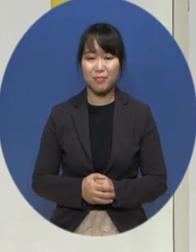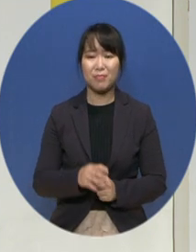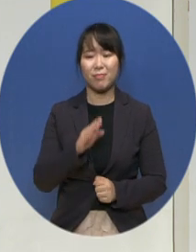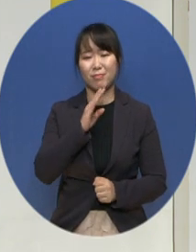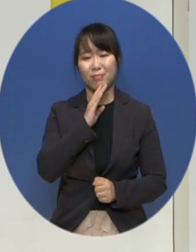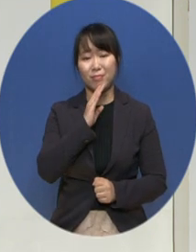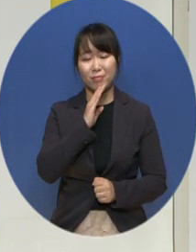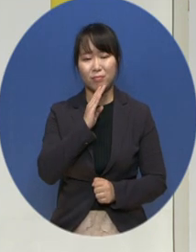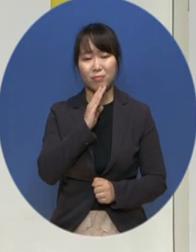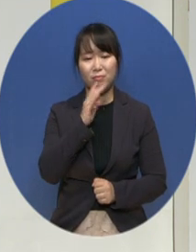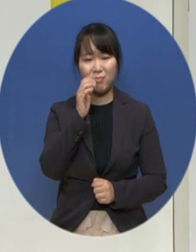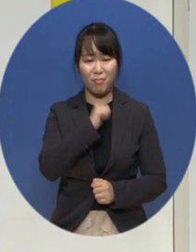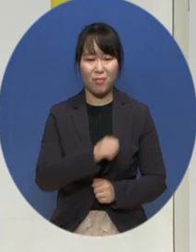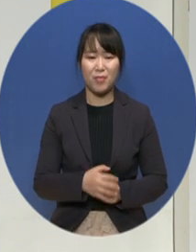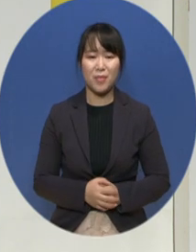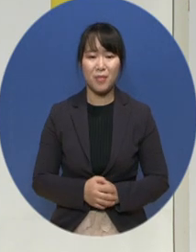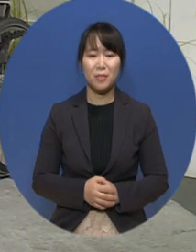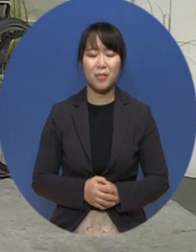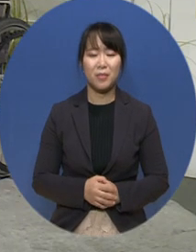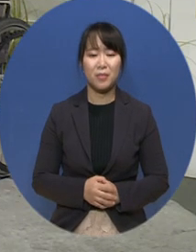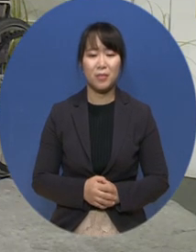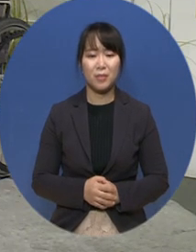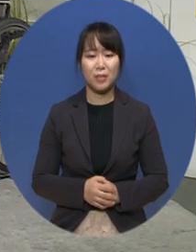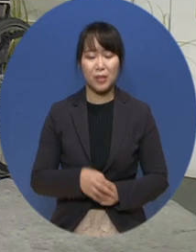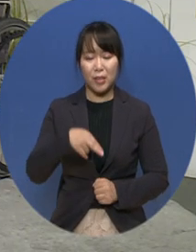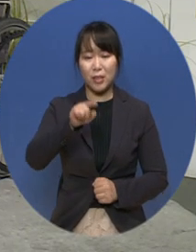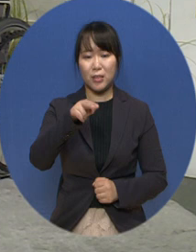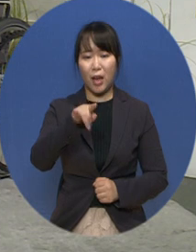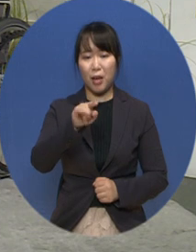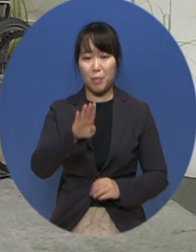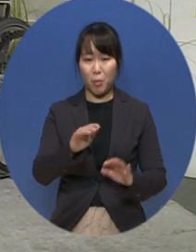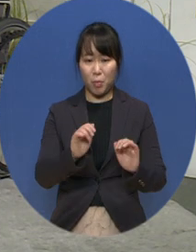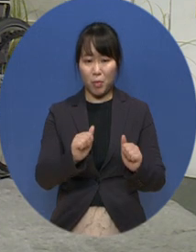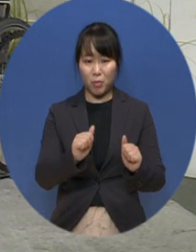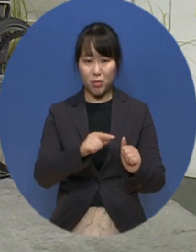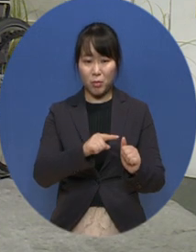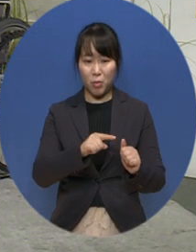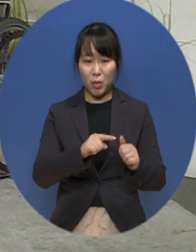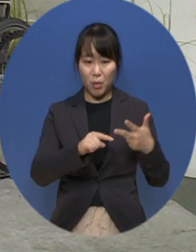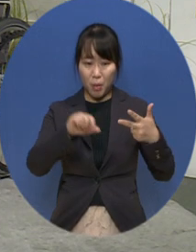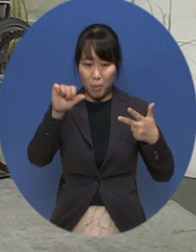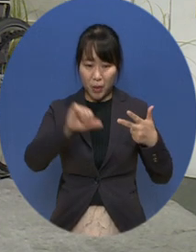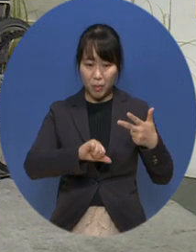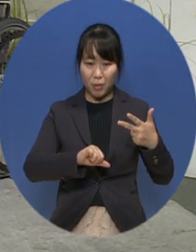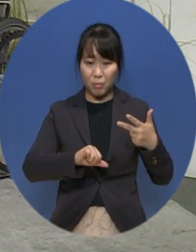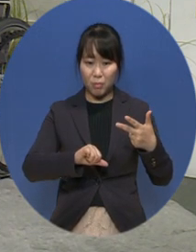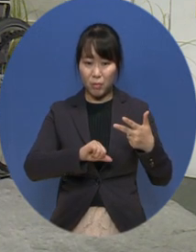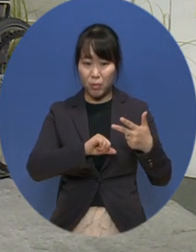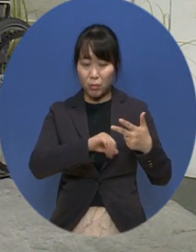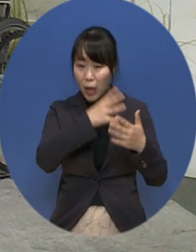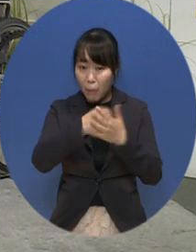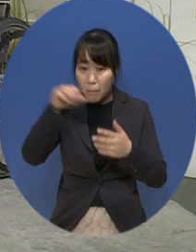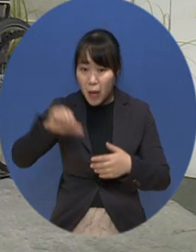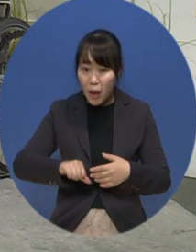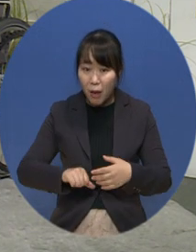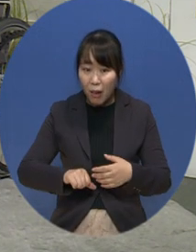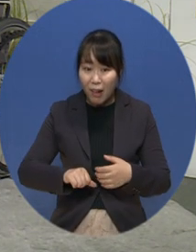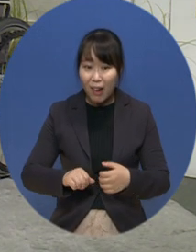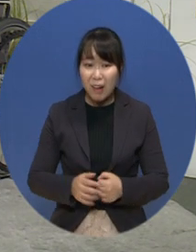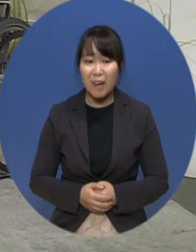들었어요 그러셨군요 예 그러니까 이제 사법 것이 도 7번 떨어져 8번째 이제 wg 그 다 떨어졌네 예